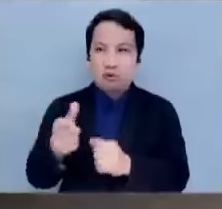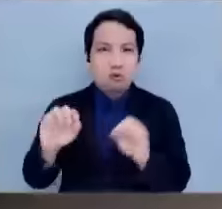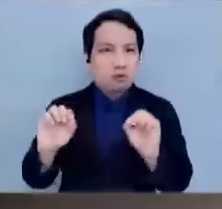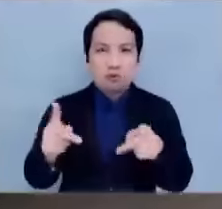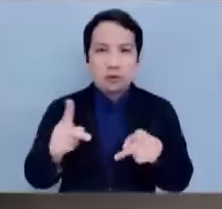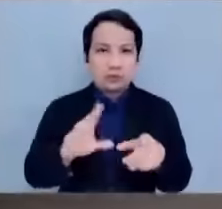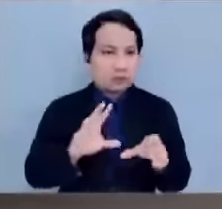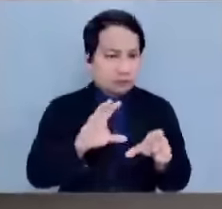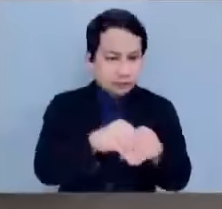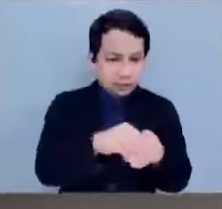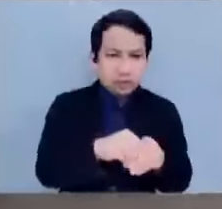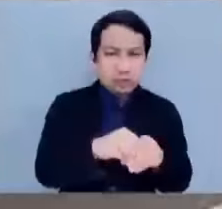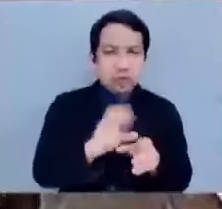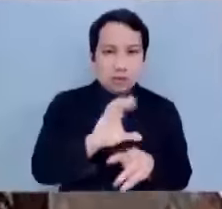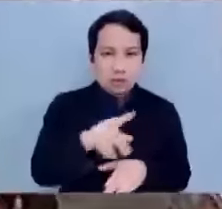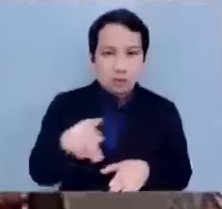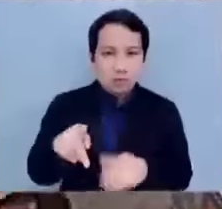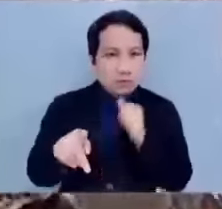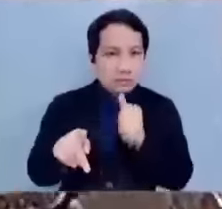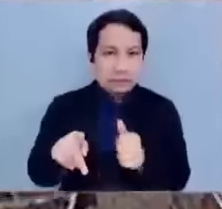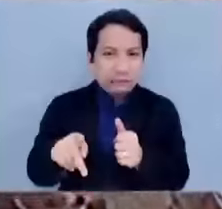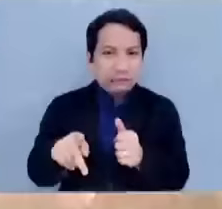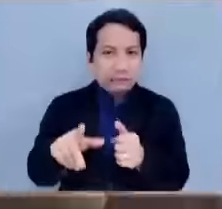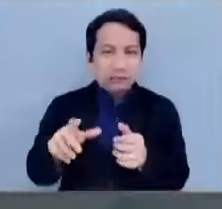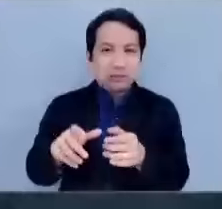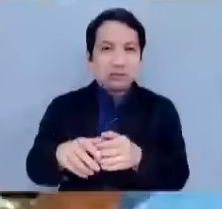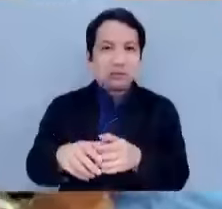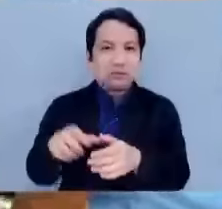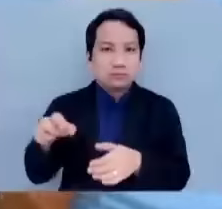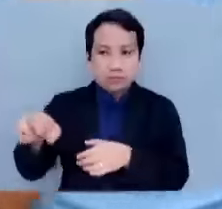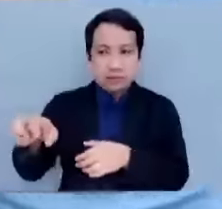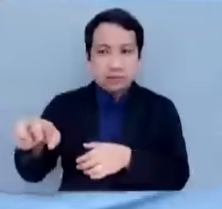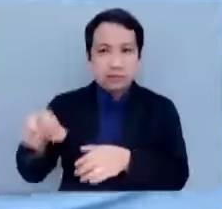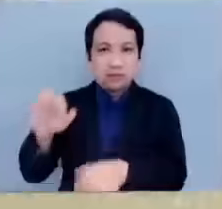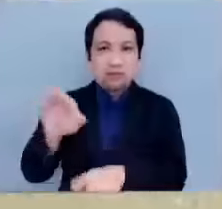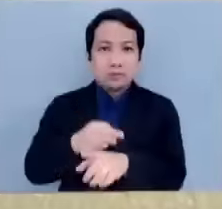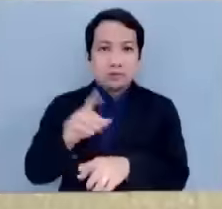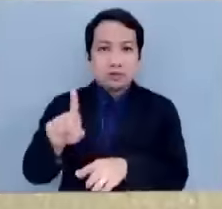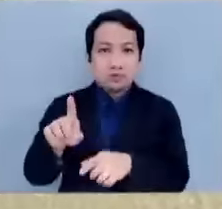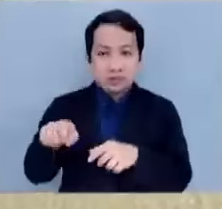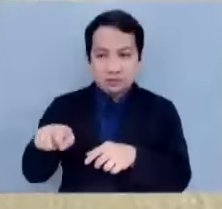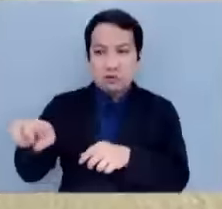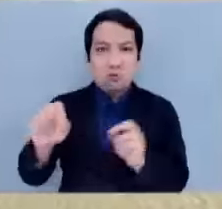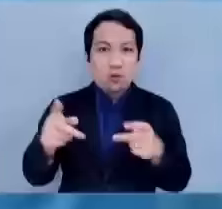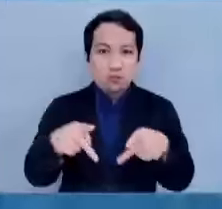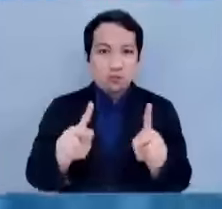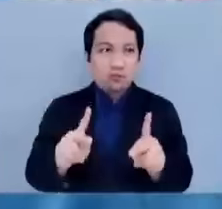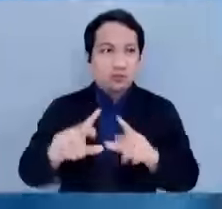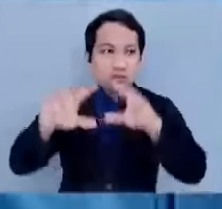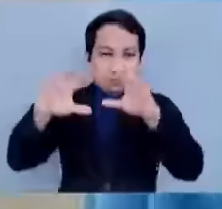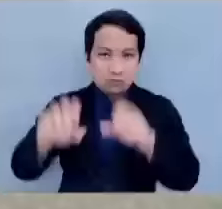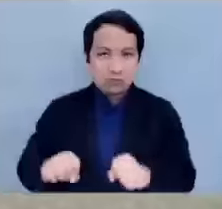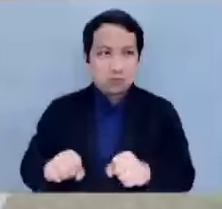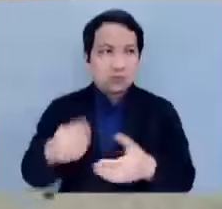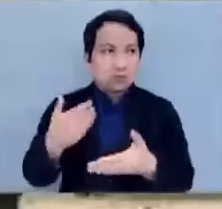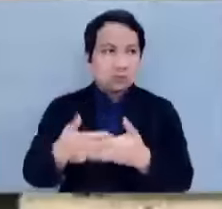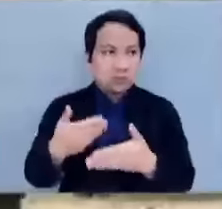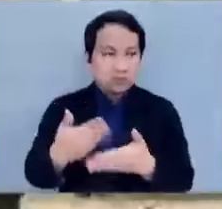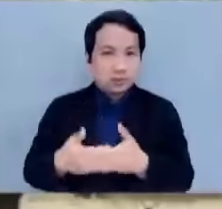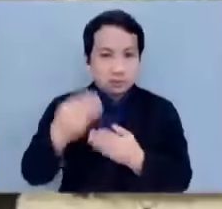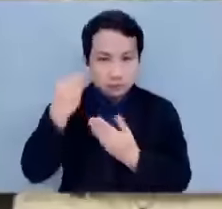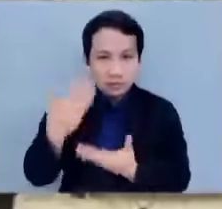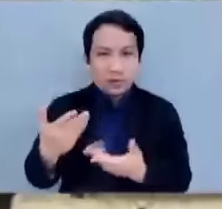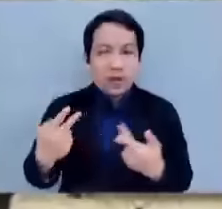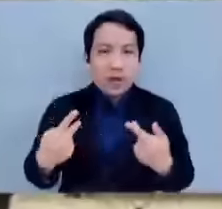sa kooperatiba, pero papasada sa February 1. Giit naman ng manibela at piston. Habang palapit ang deadline, may mangyayari pang